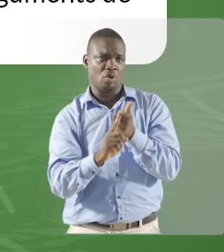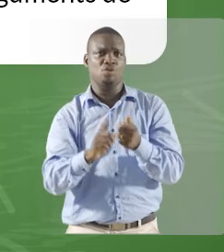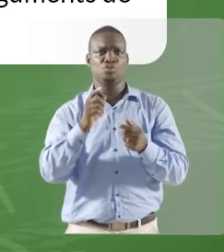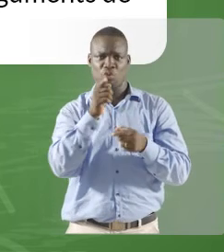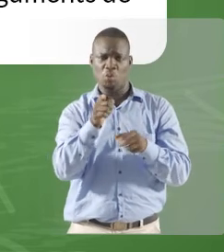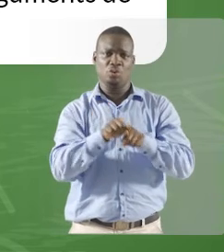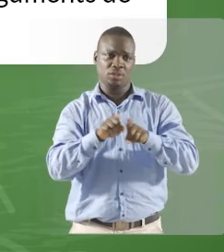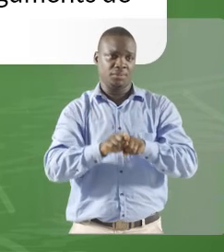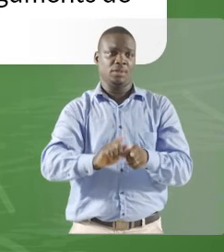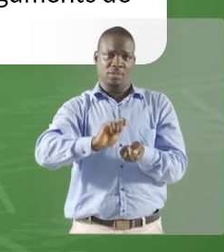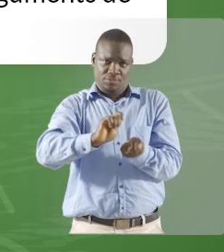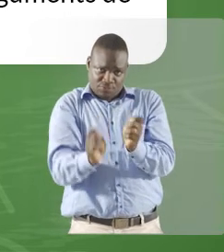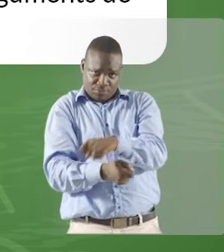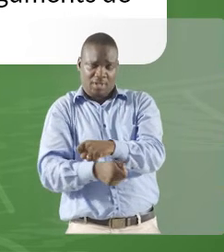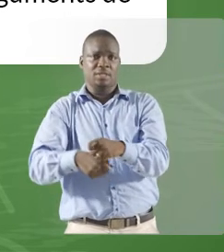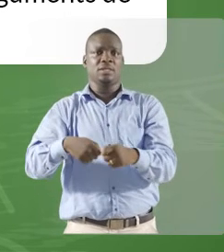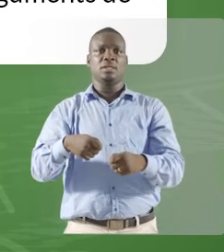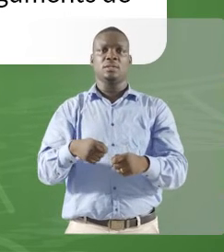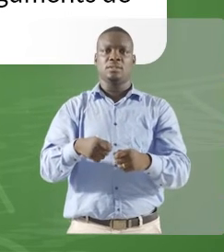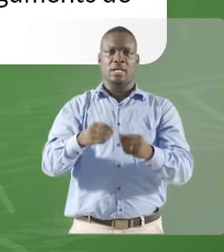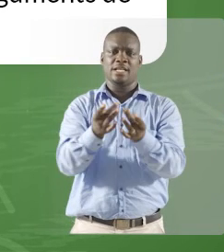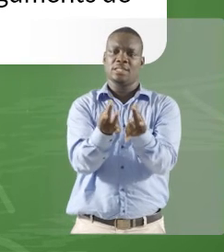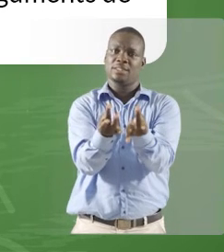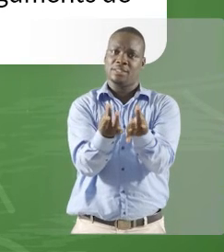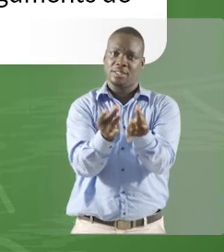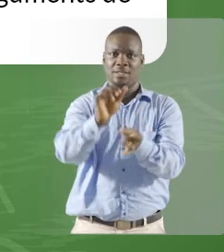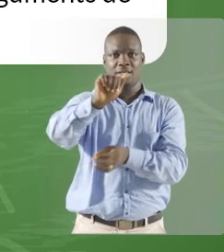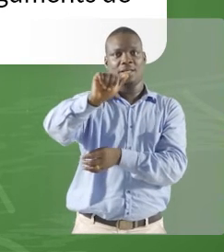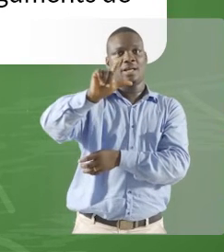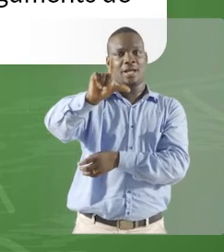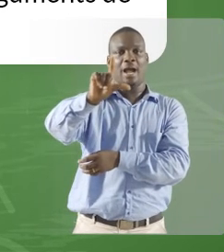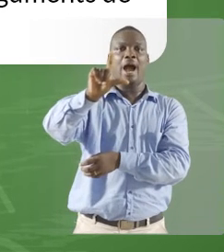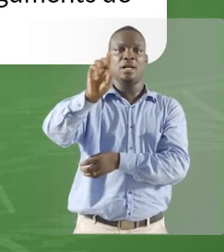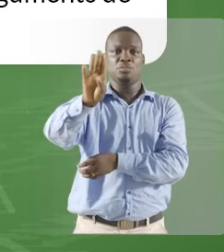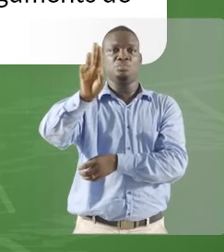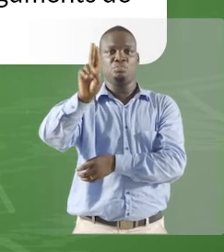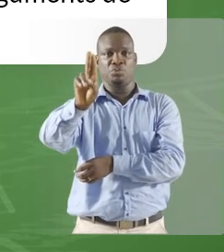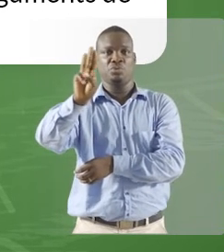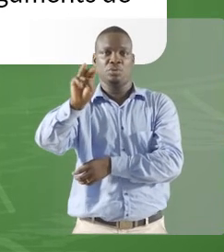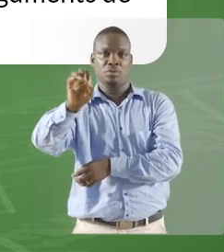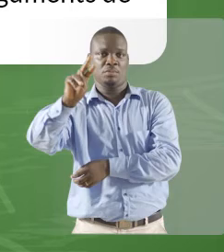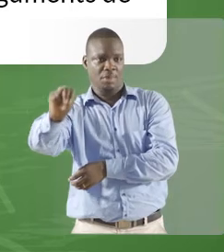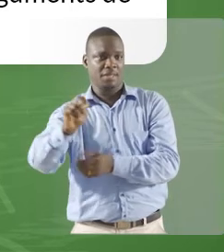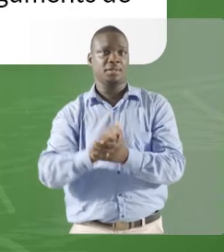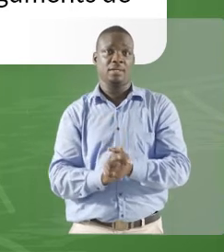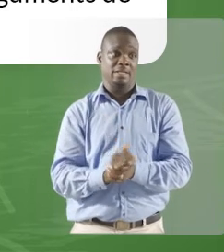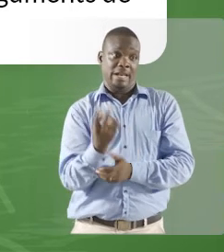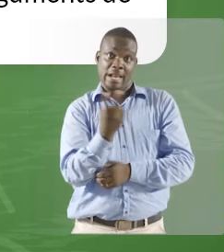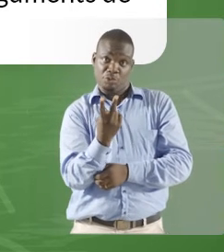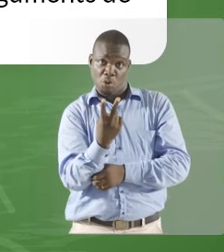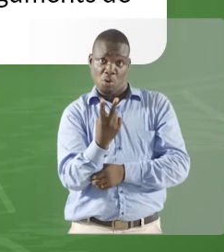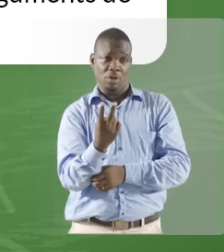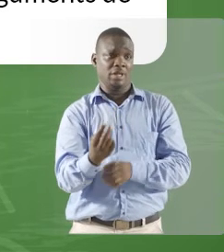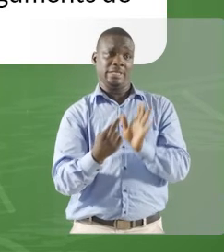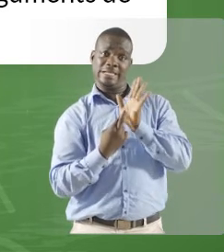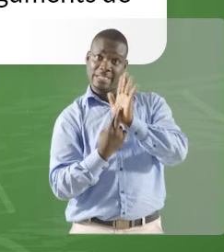donne l'albumène. Alors, notons que l'embryon et l'albumène